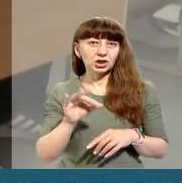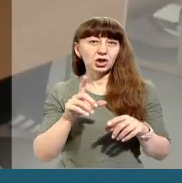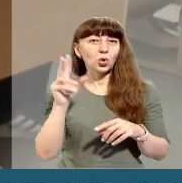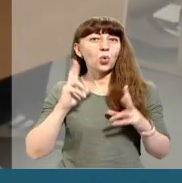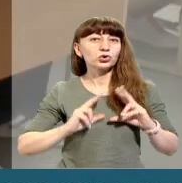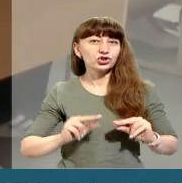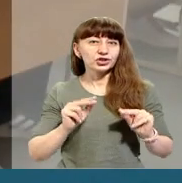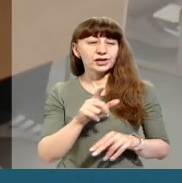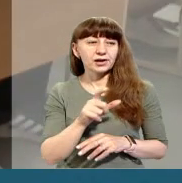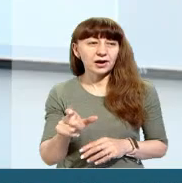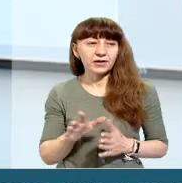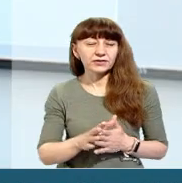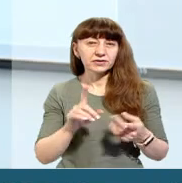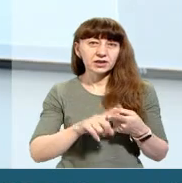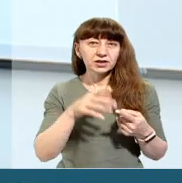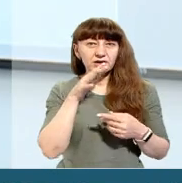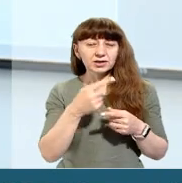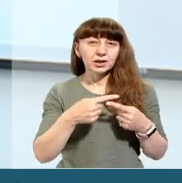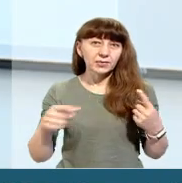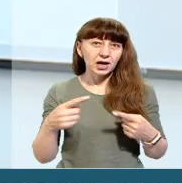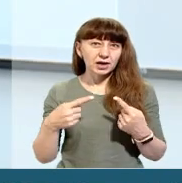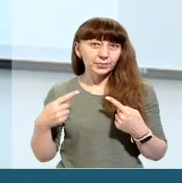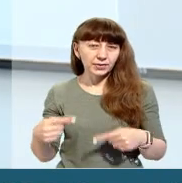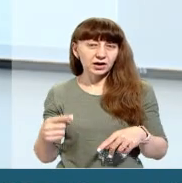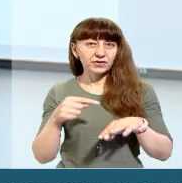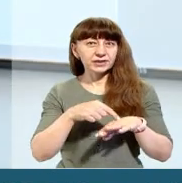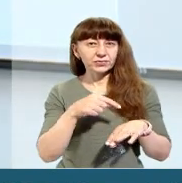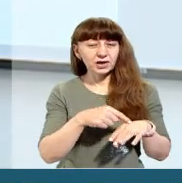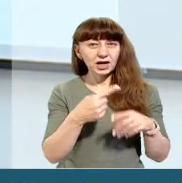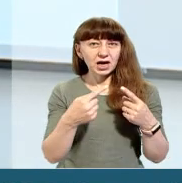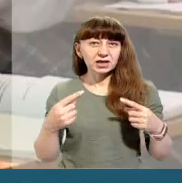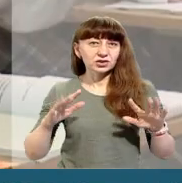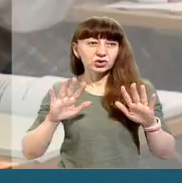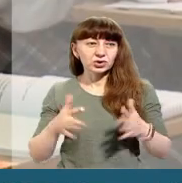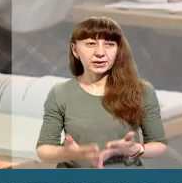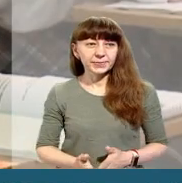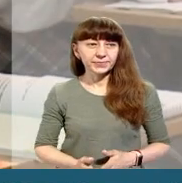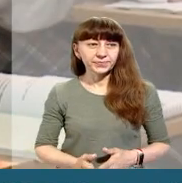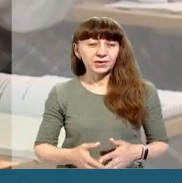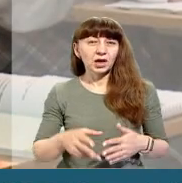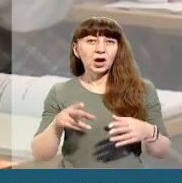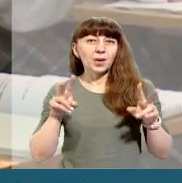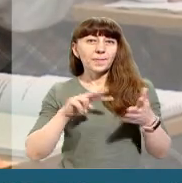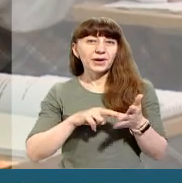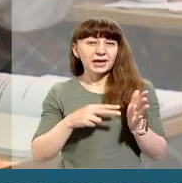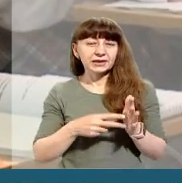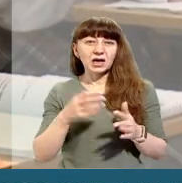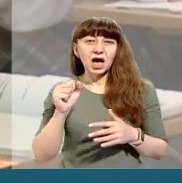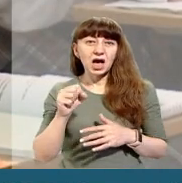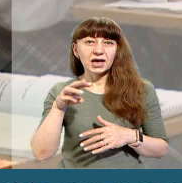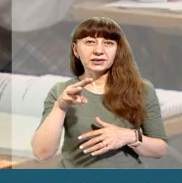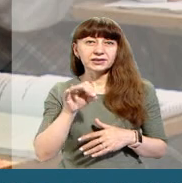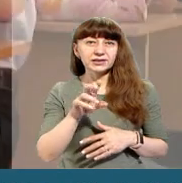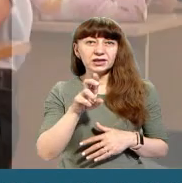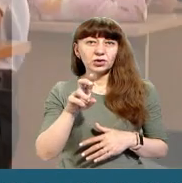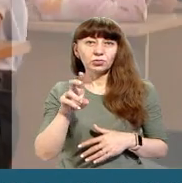Жас айырмашылықтар мен күйзеліс жағдайларын қабылдаудың ерекшеліктеріне байланысты антибуллинг жобасы әртүрлі деңгейге жеке дара әзірленді. Оқушылар